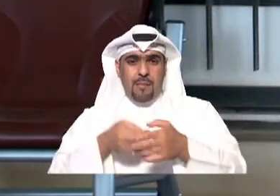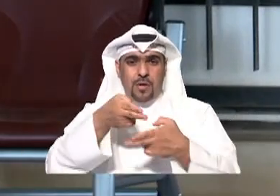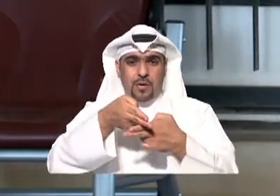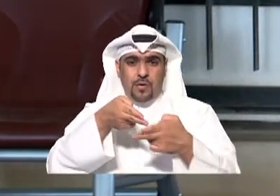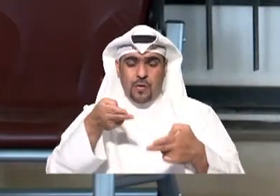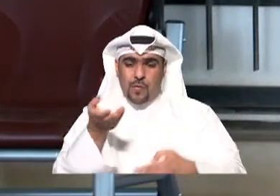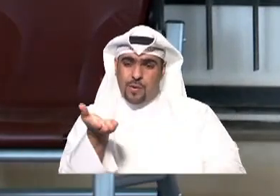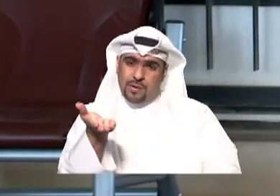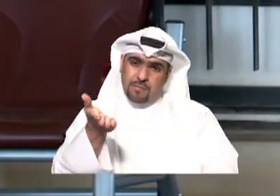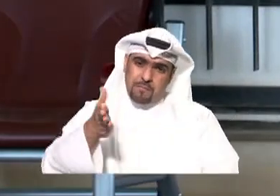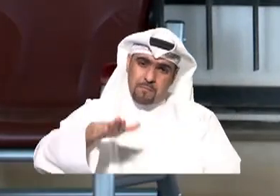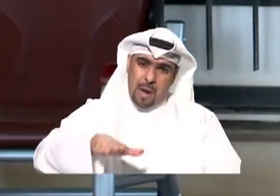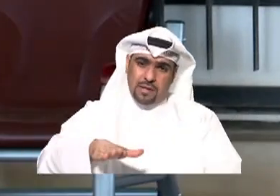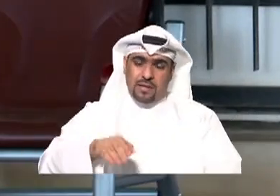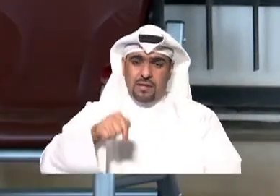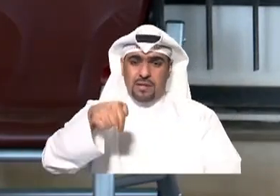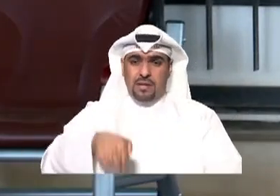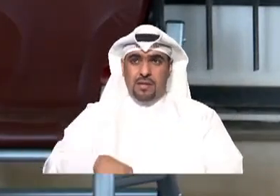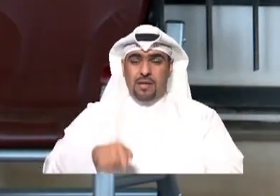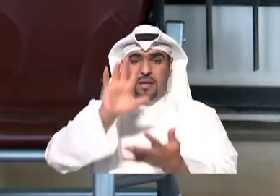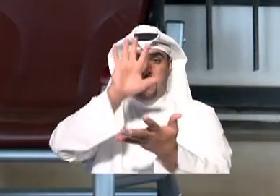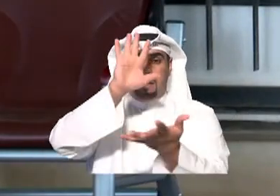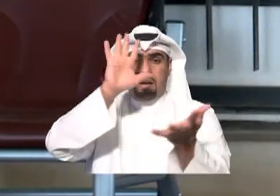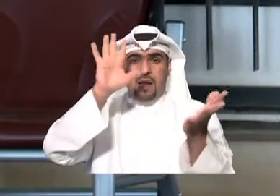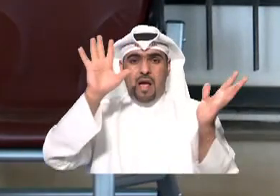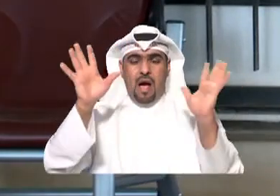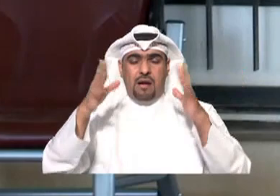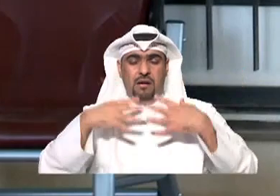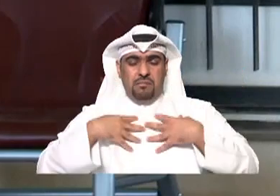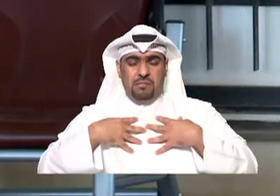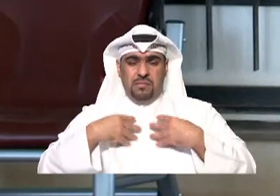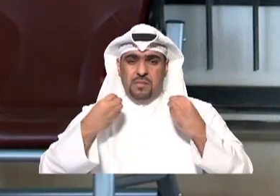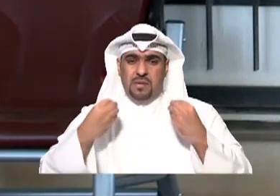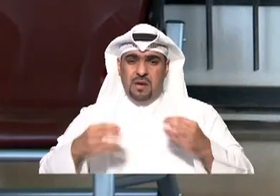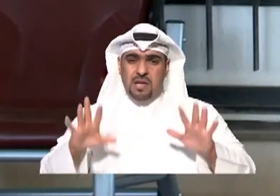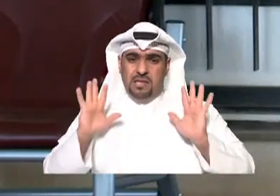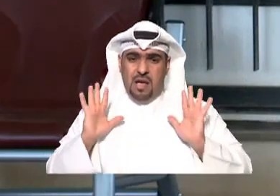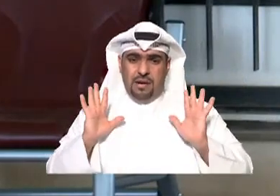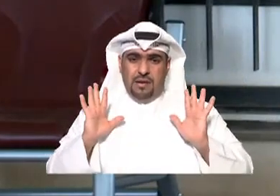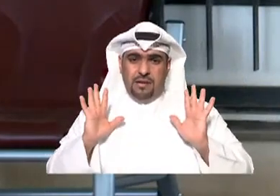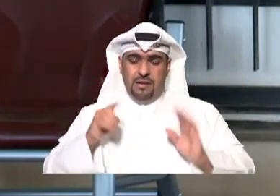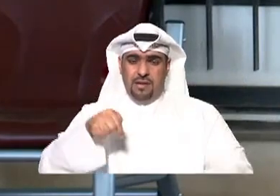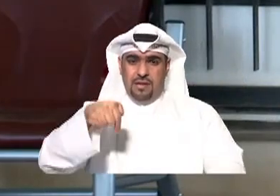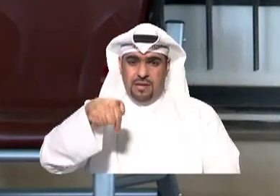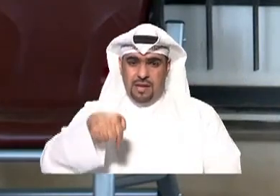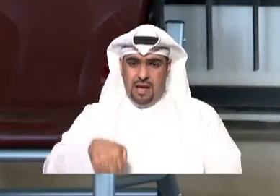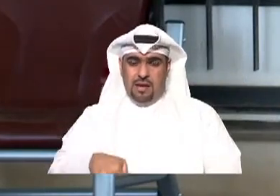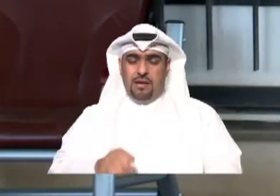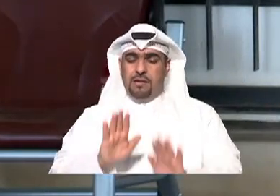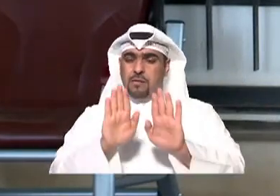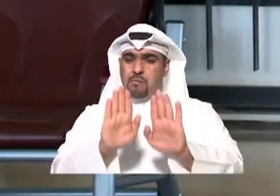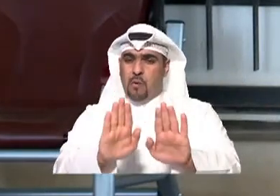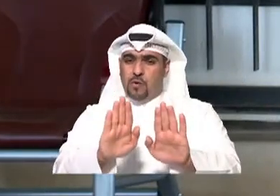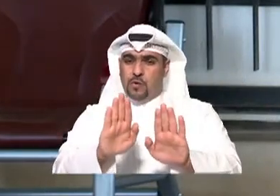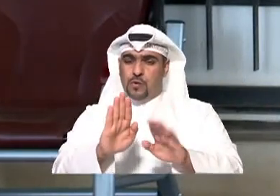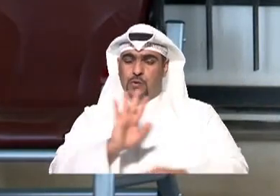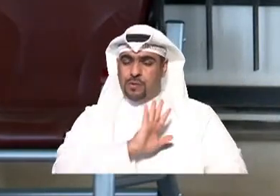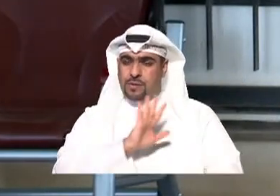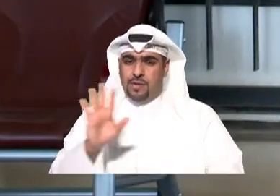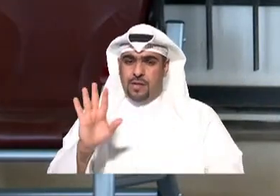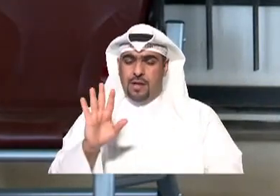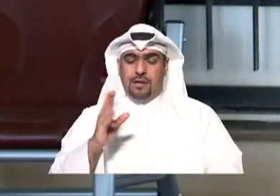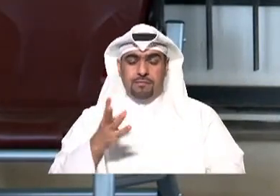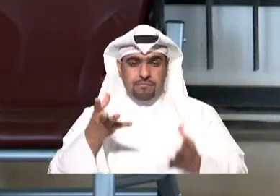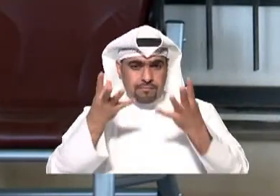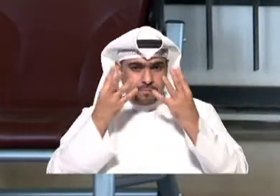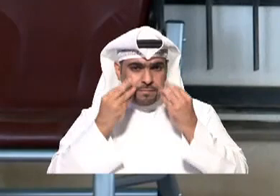الإنسانية رجلا بقامة أمة وقائدا عظيما، رحل عن دنيانا الفانية لكنه خلف وراءه درسا عظيما